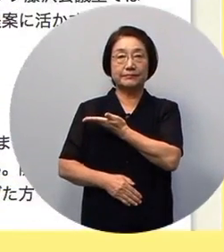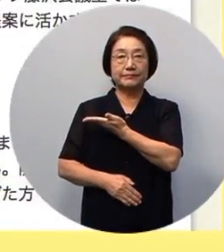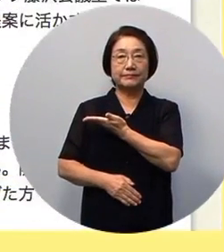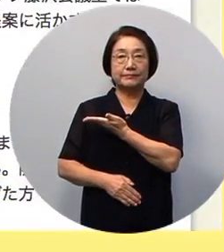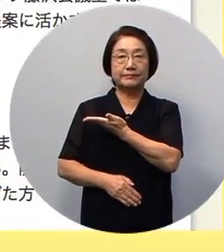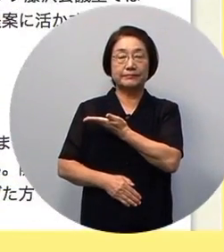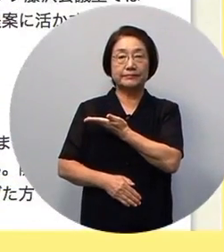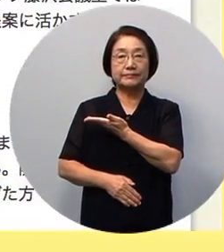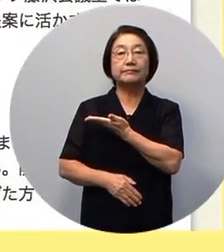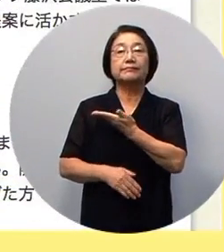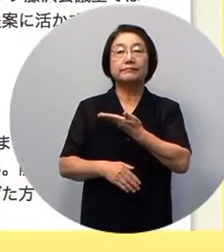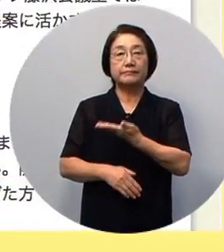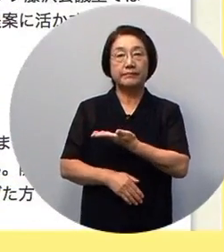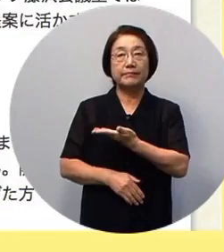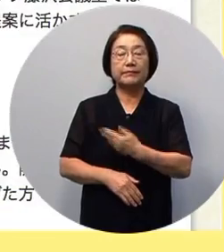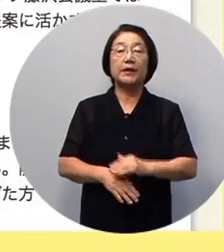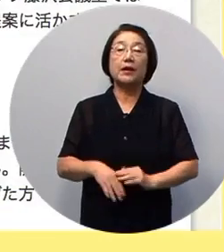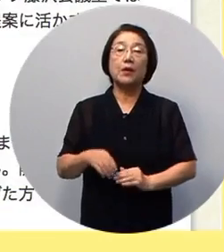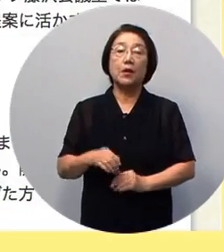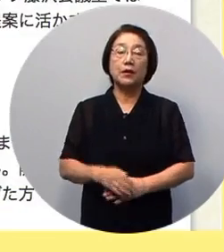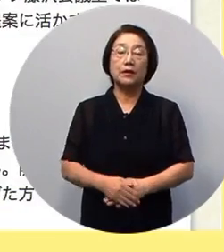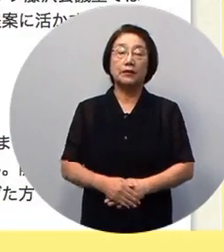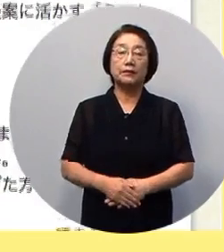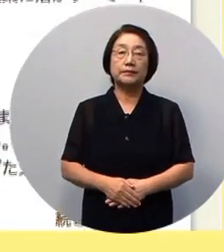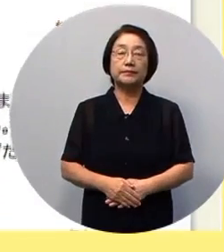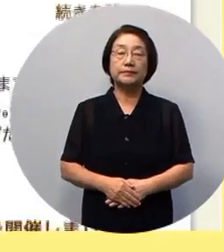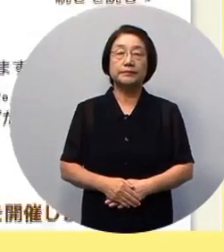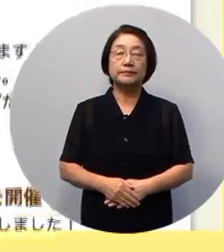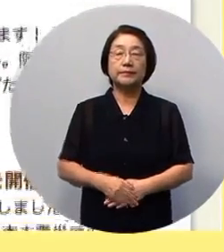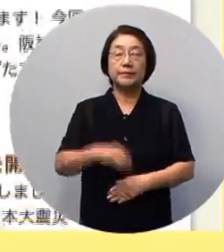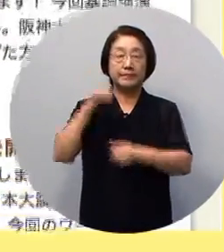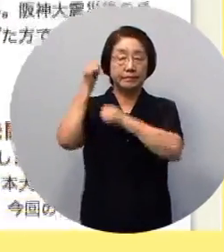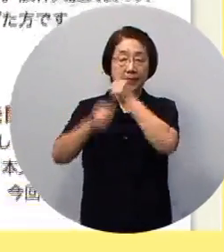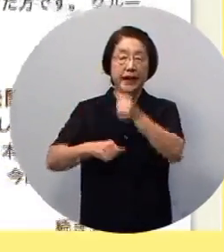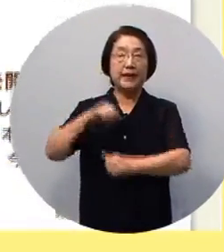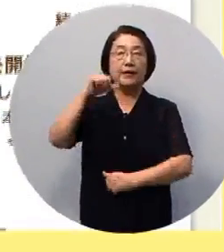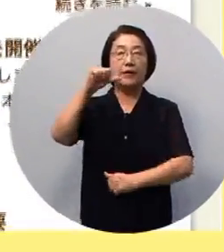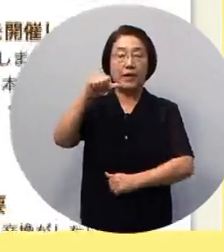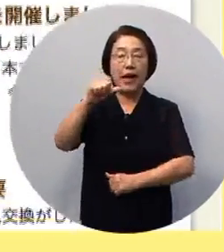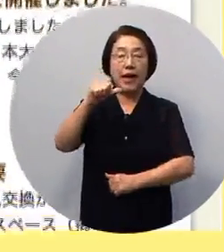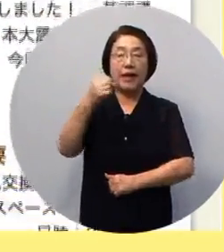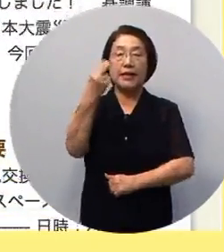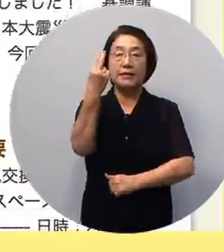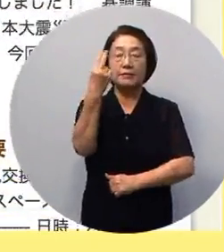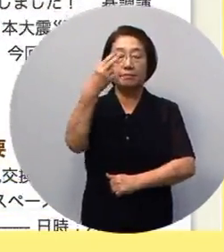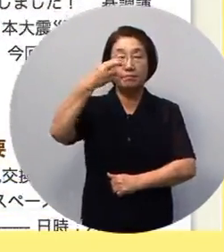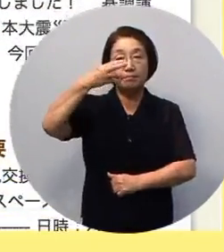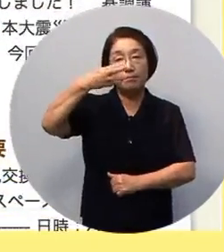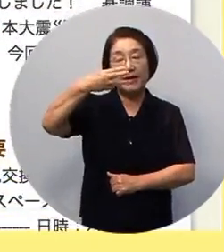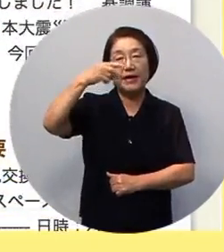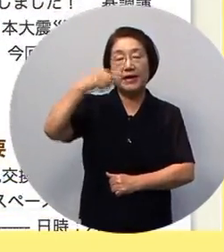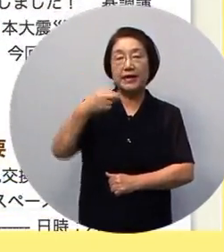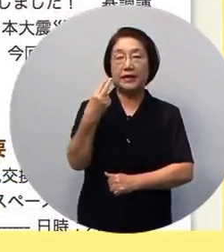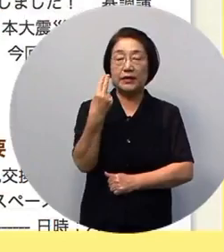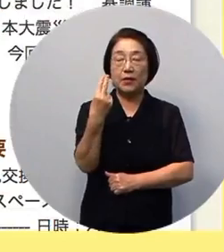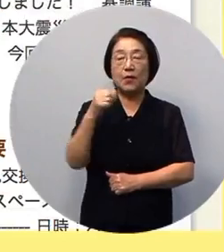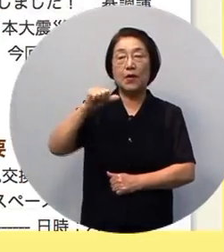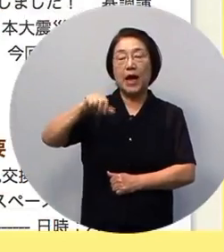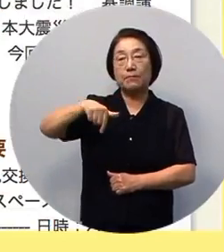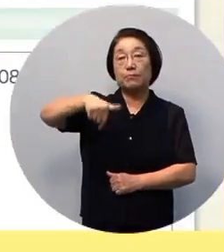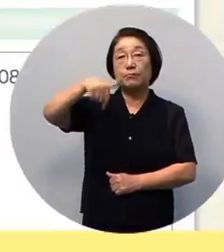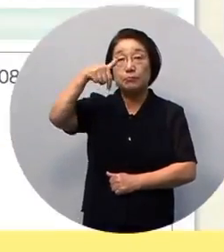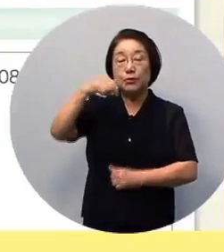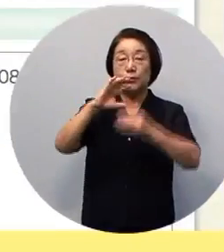覧。 そうですね、はい、でこちらのですね、第5回ミートアップ藤沢を開催します。こちらをちょっとクリックしてみてください。 はい、